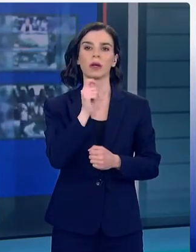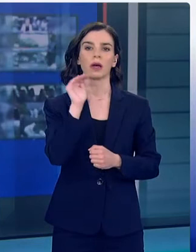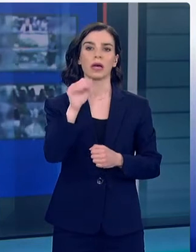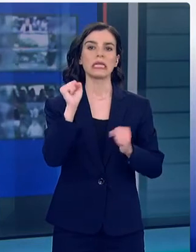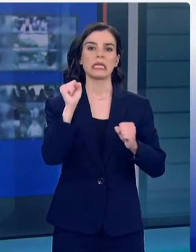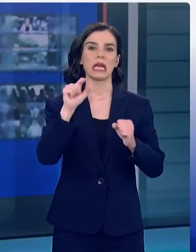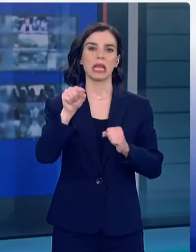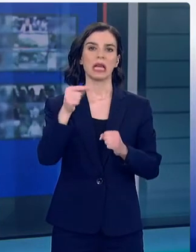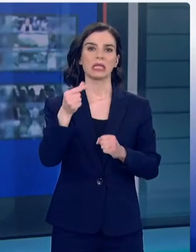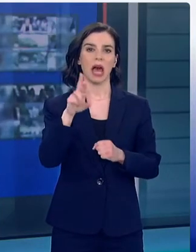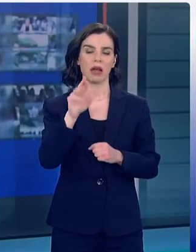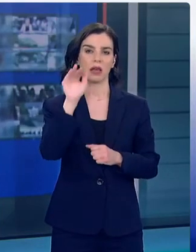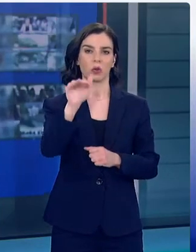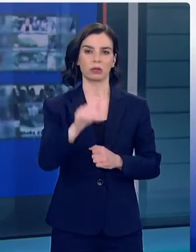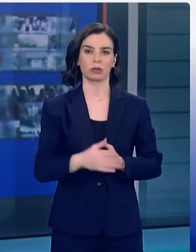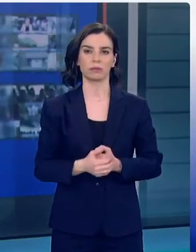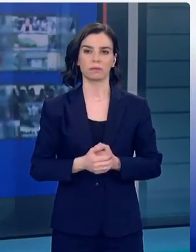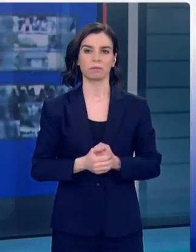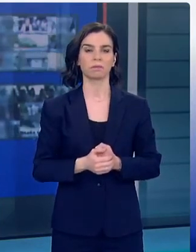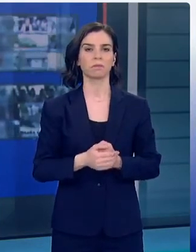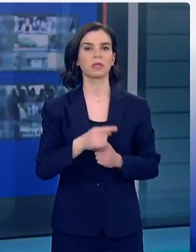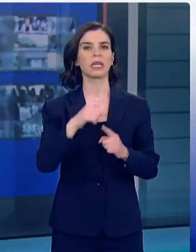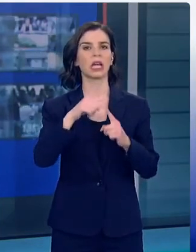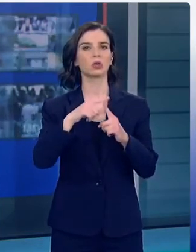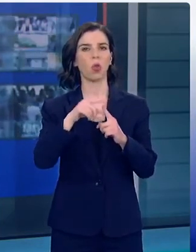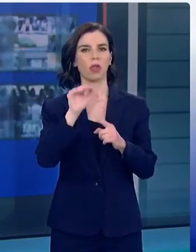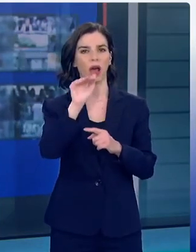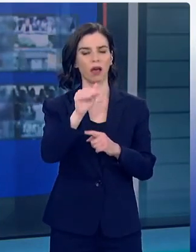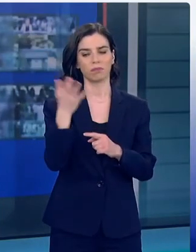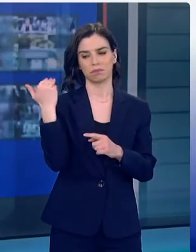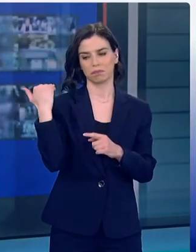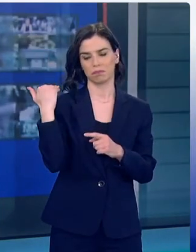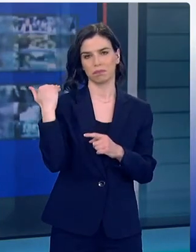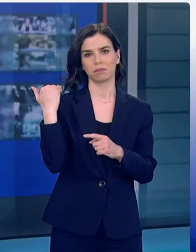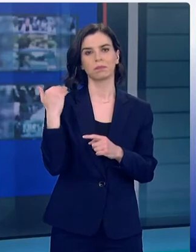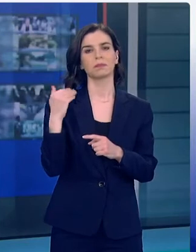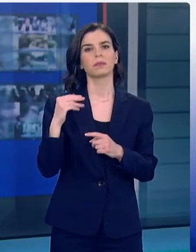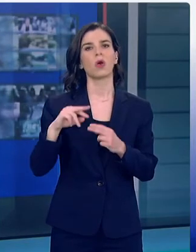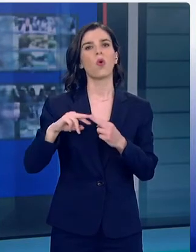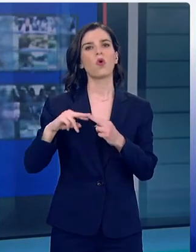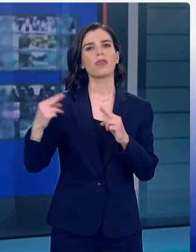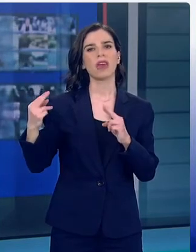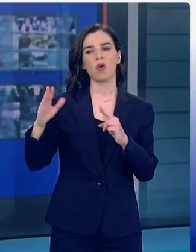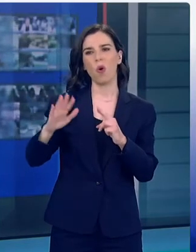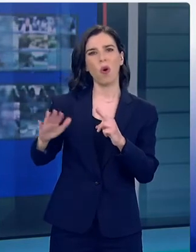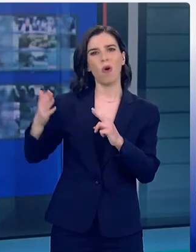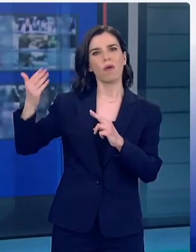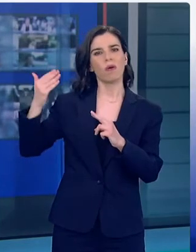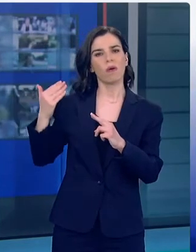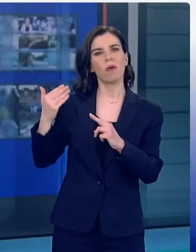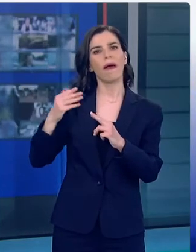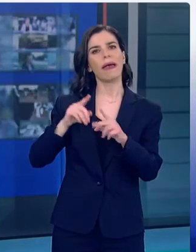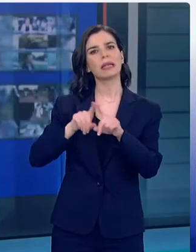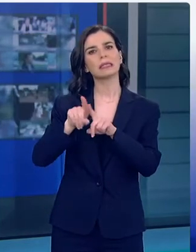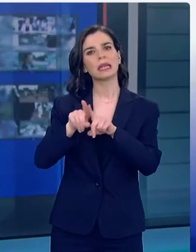υγεία.gr. Κύριε Τσιόδρα, όπως έχετε αναφέρει στο πρόσφατο παρελθόν, το γονιδιακό υπόβαθρο παίζει καθοριστικό ρόλο στον τρόπο που